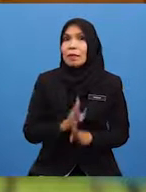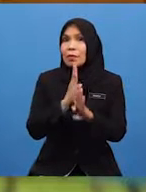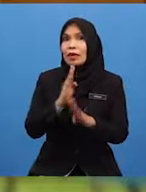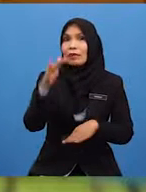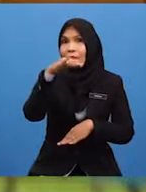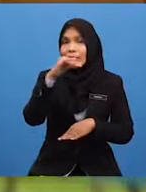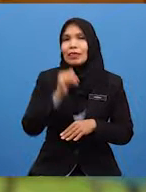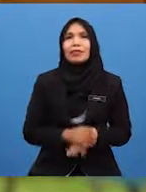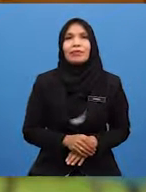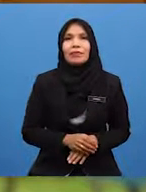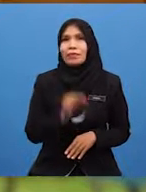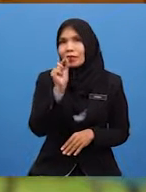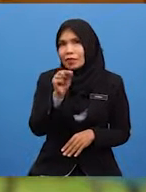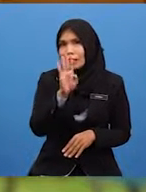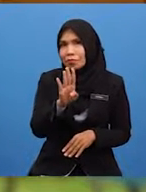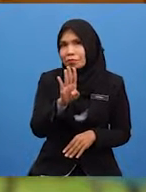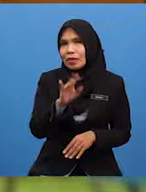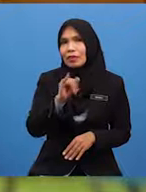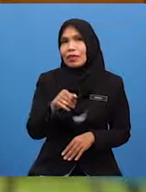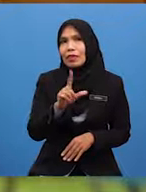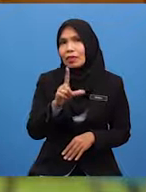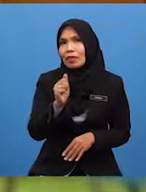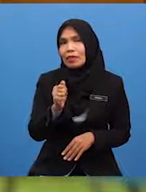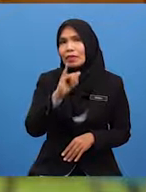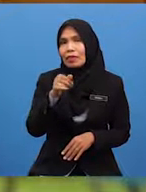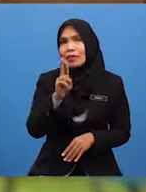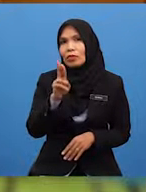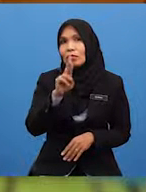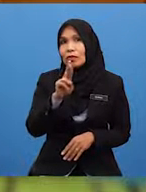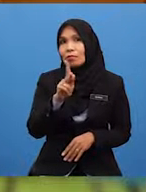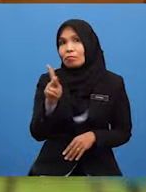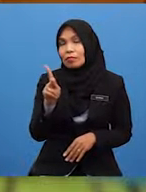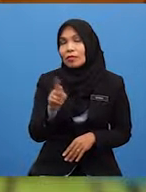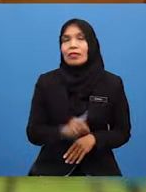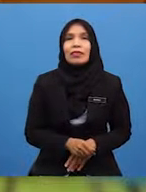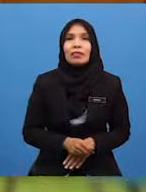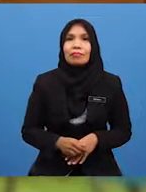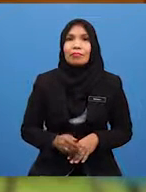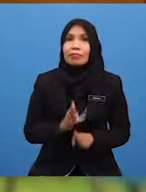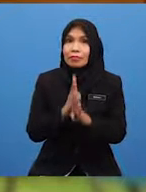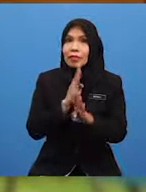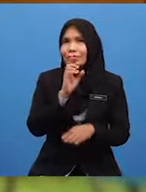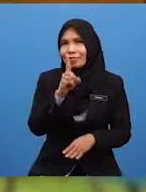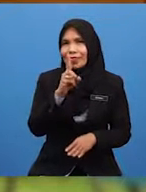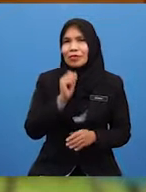titik 4 berada pada lajur kanan pada baris pertama.